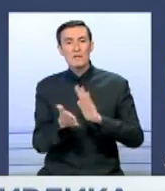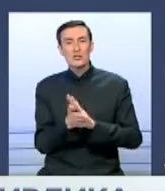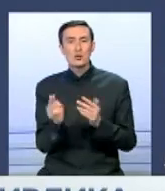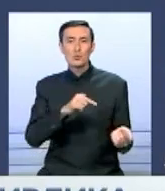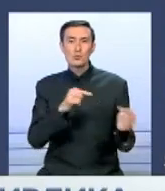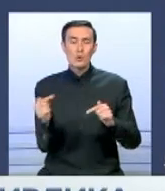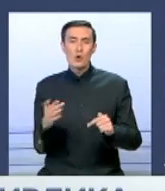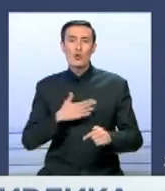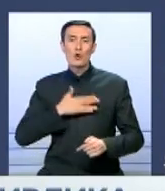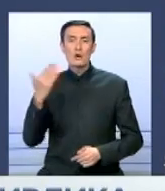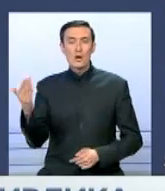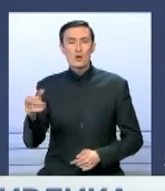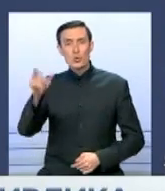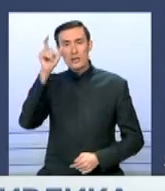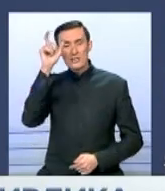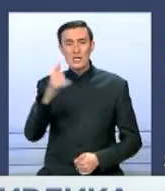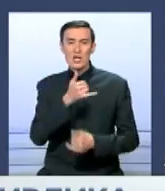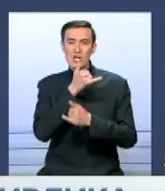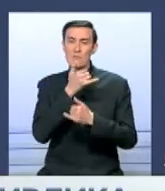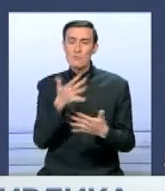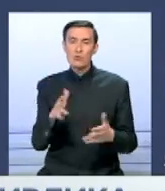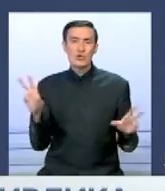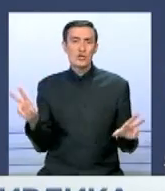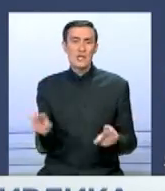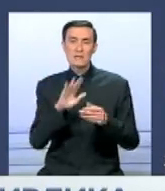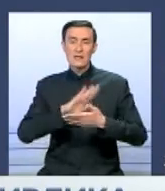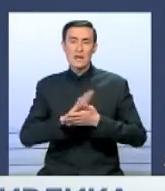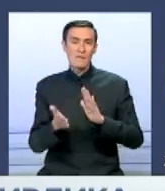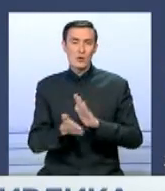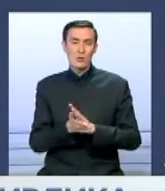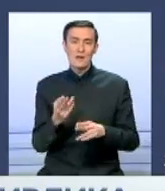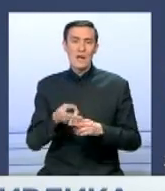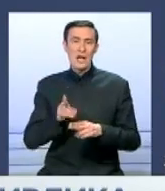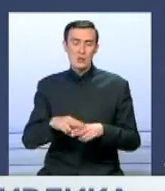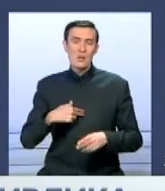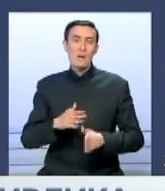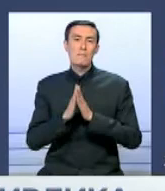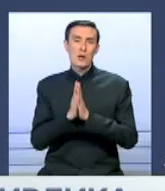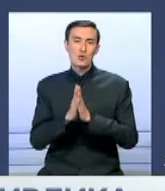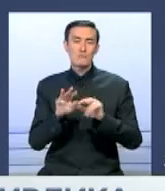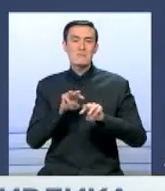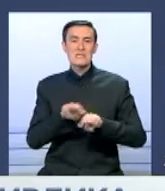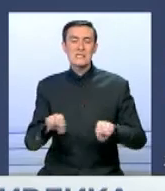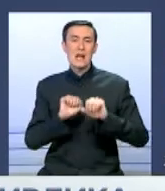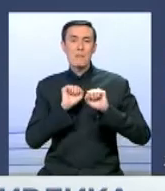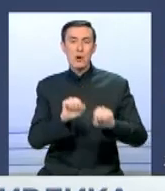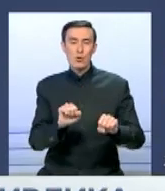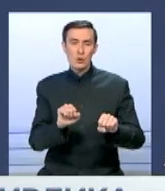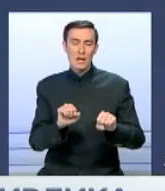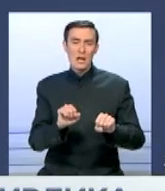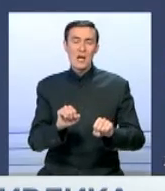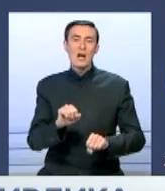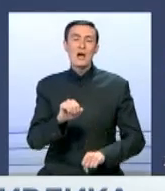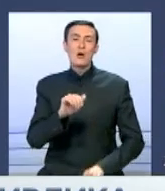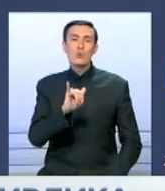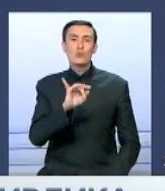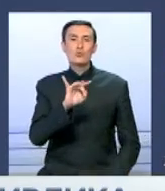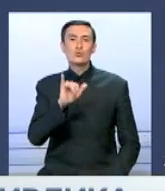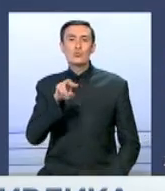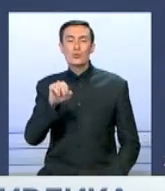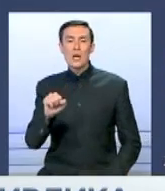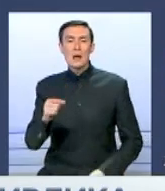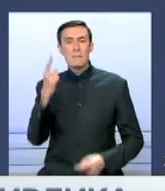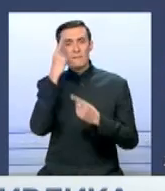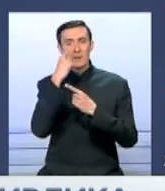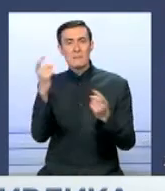но наши турецкие коллеги не увидят шансов достичь договоренности. Я прошу министра обороны ФРГ Урсулу фон дер Ляйен проинформировать